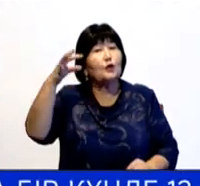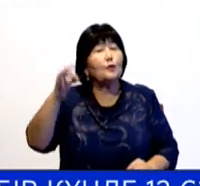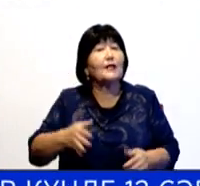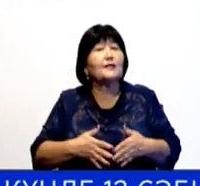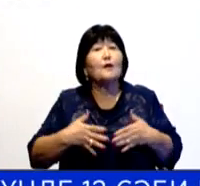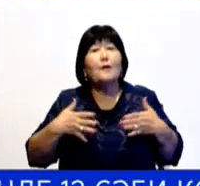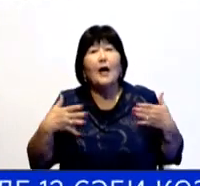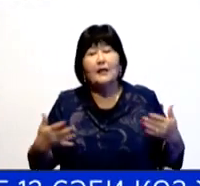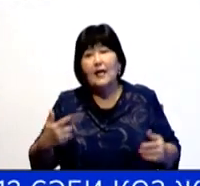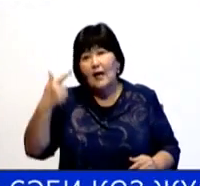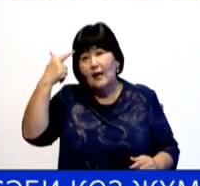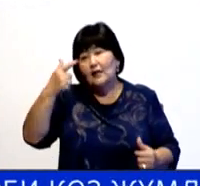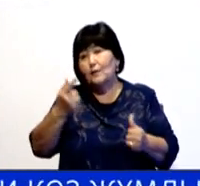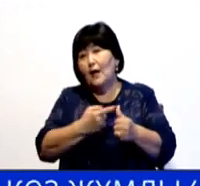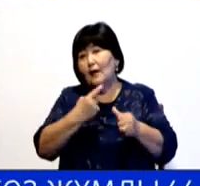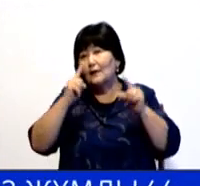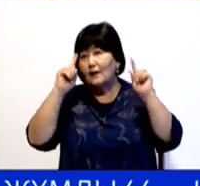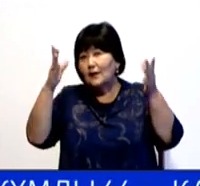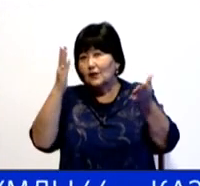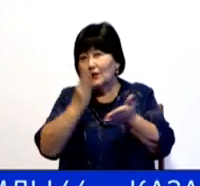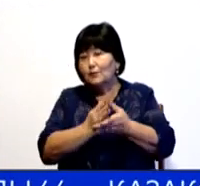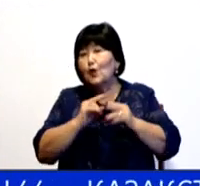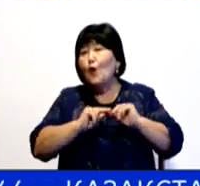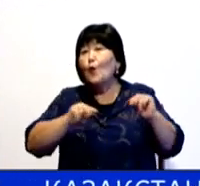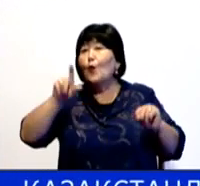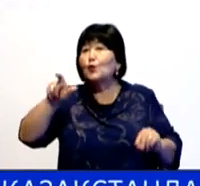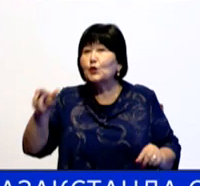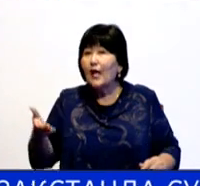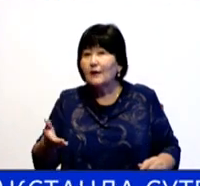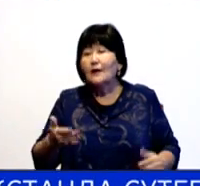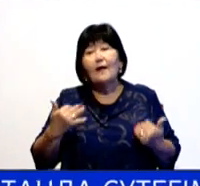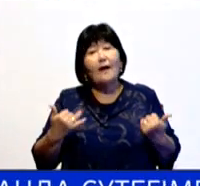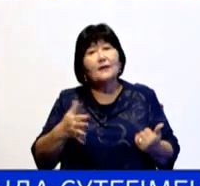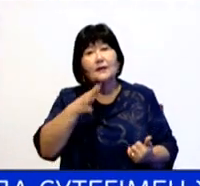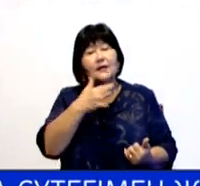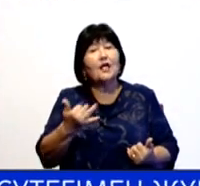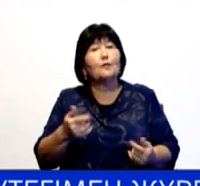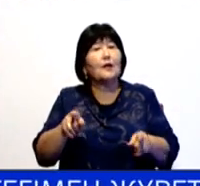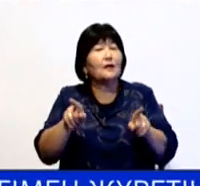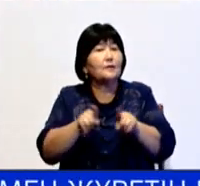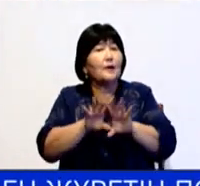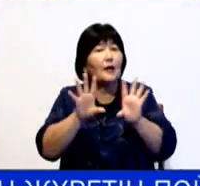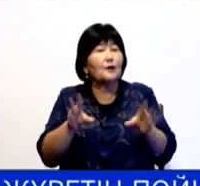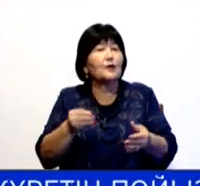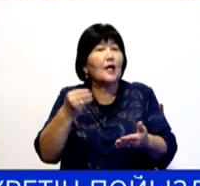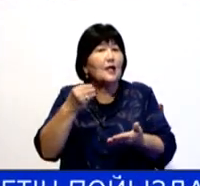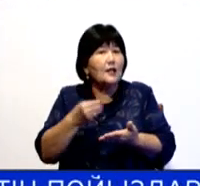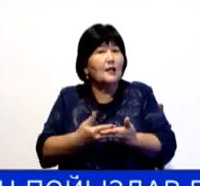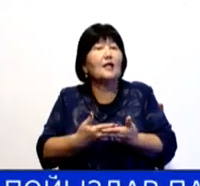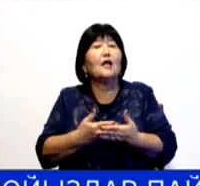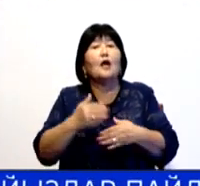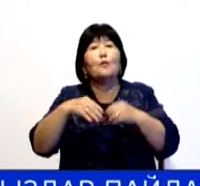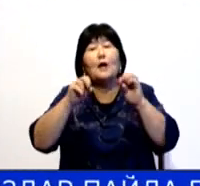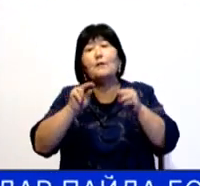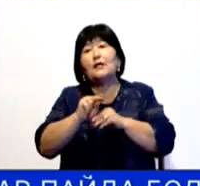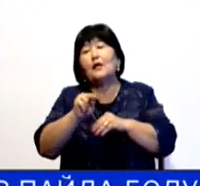астамы ғылыми атақ дәрежесі бар оқытушылар. Қазіргі заманауи құзыреттіліктерге ие маман тәрбиелеу